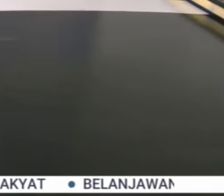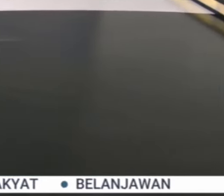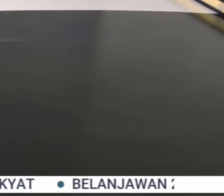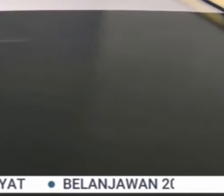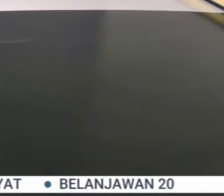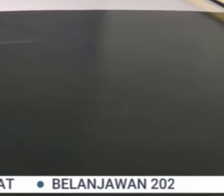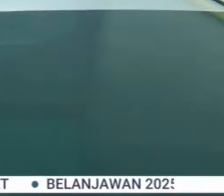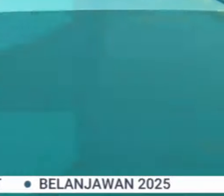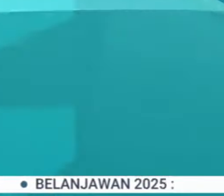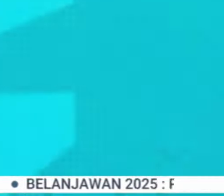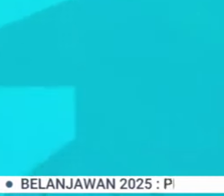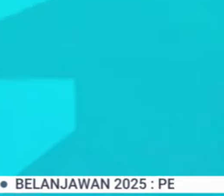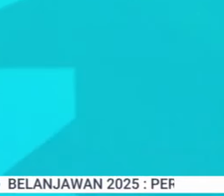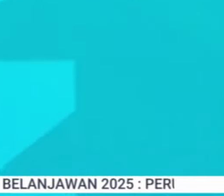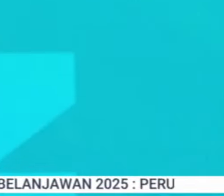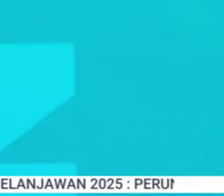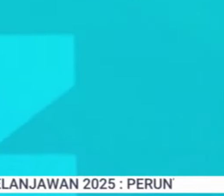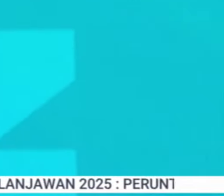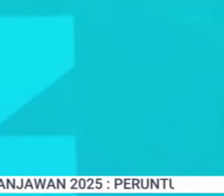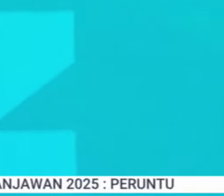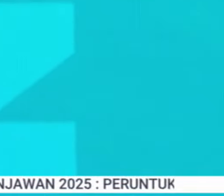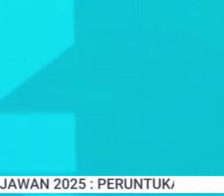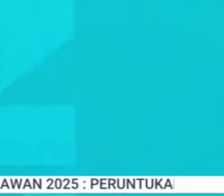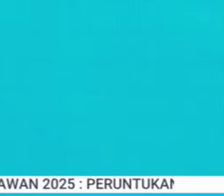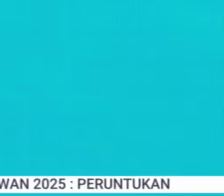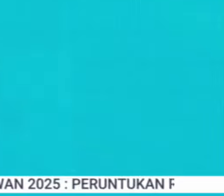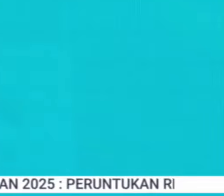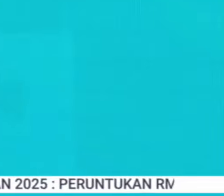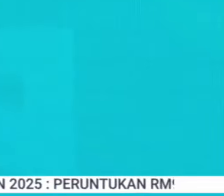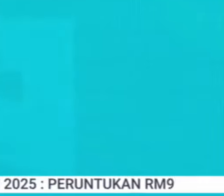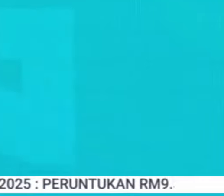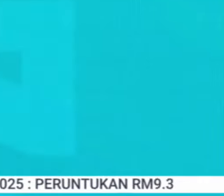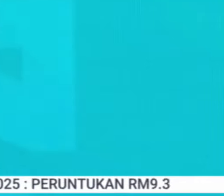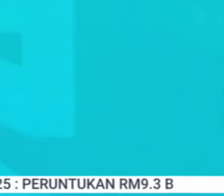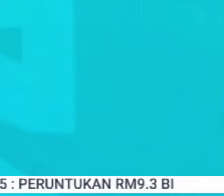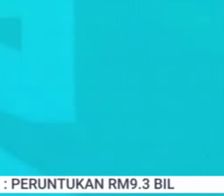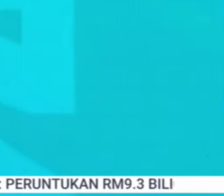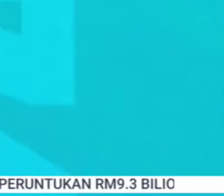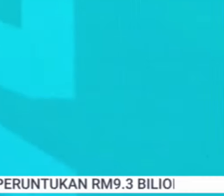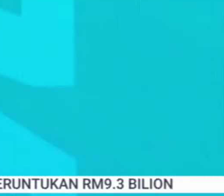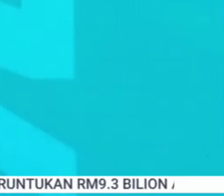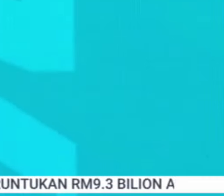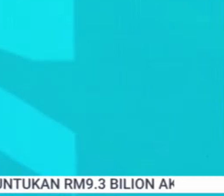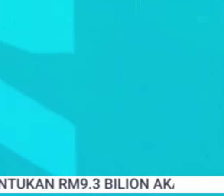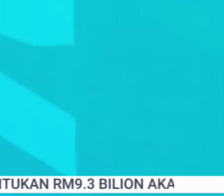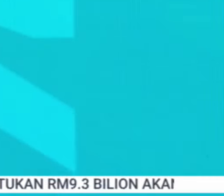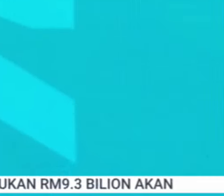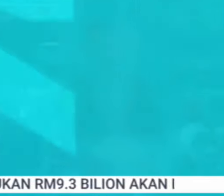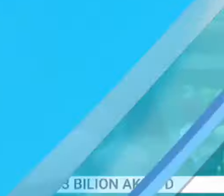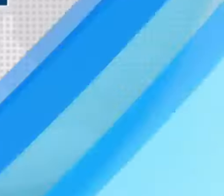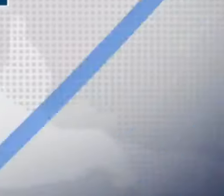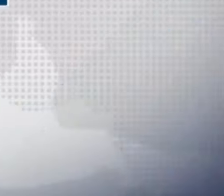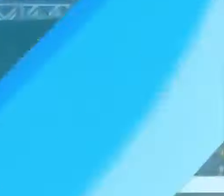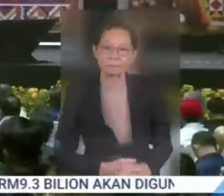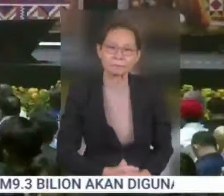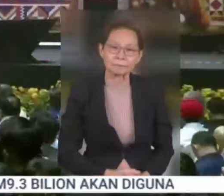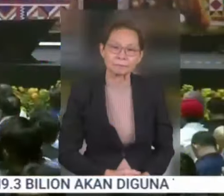Assalamualaikum, salam Malaysia Madani. Kanta 744 mendahului berita dimulakan dengan rangkuman laporan utama dalam segmen esensi.